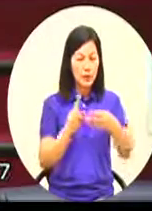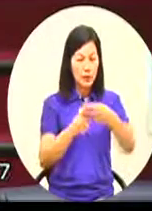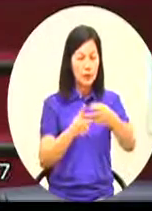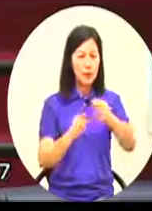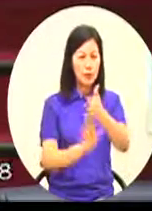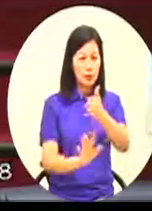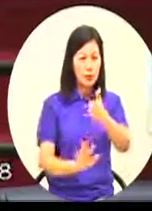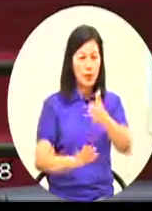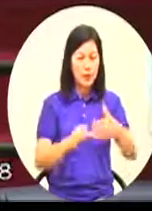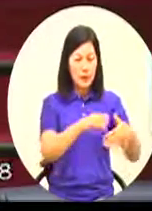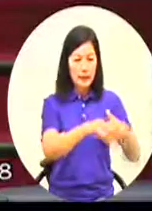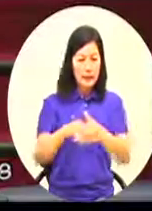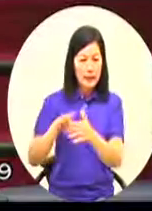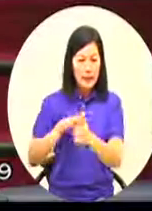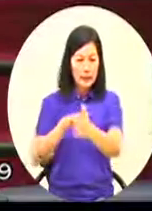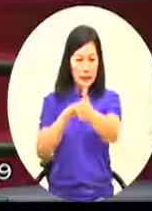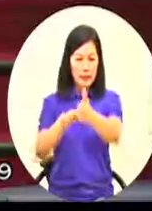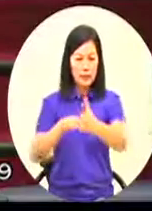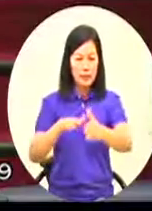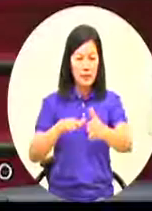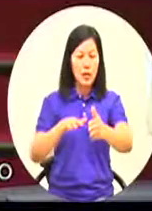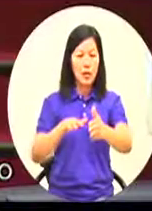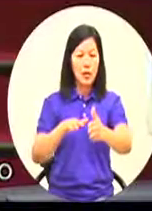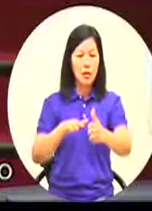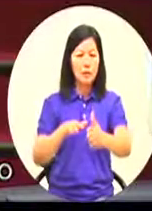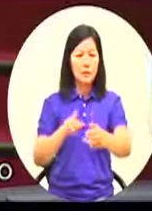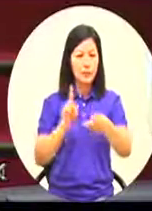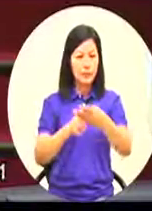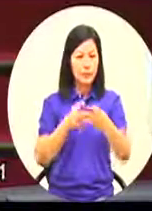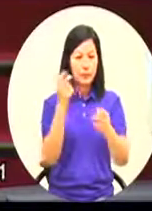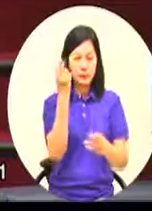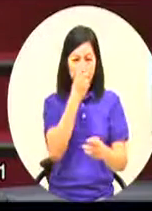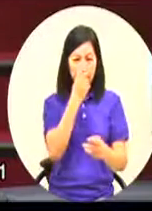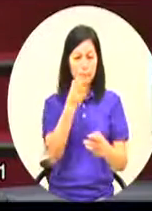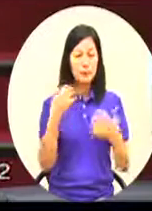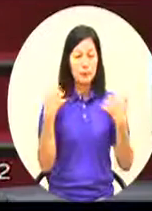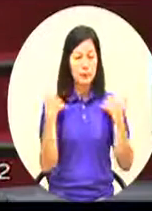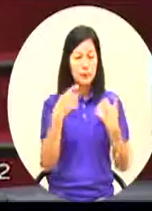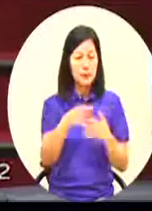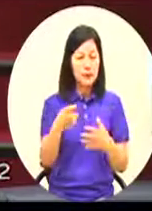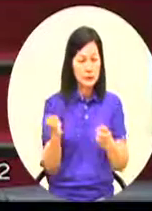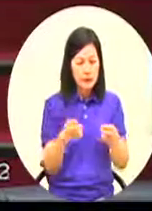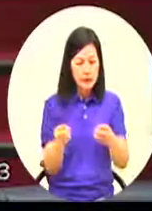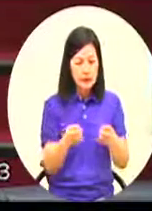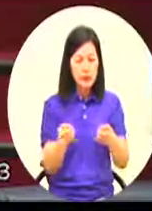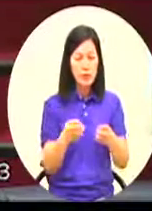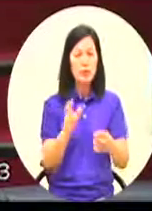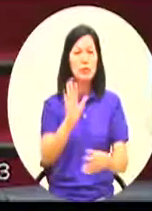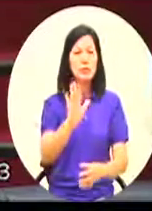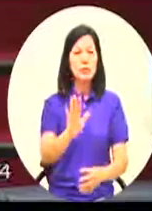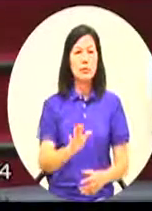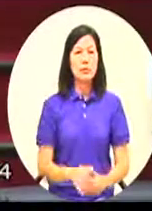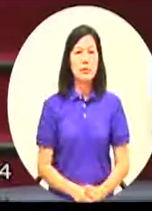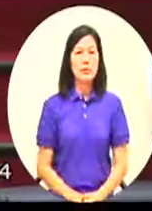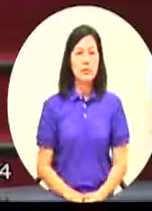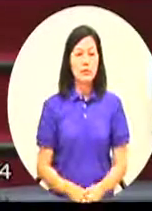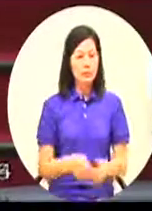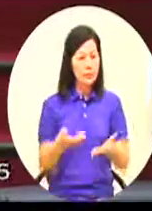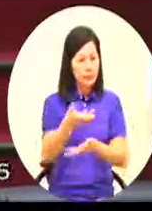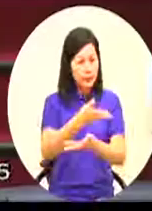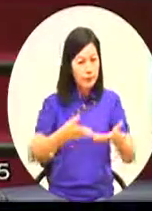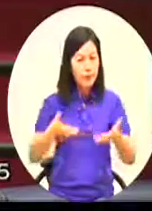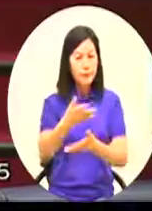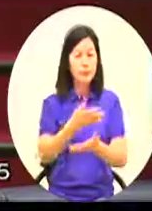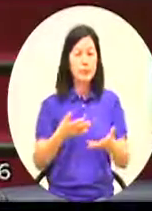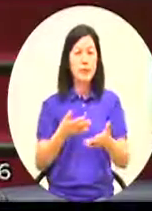领各个主管，我们大家也开过这样的一个沟通，就是